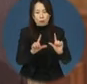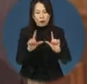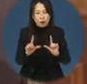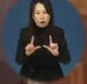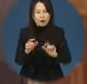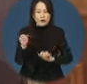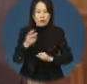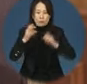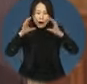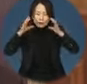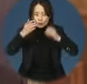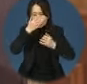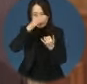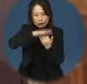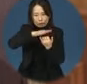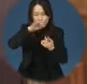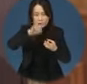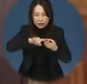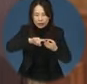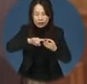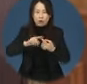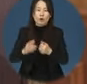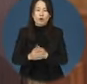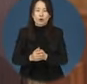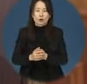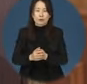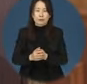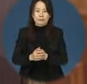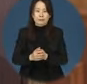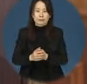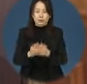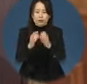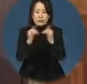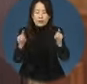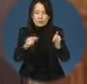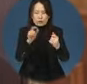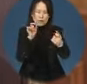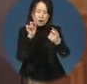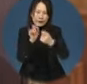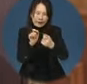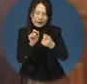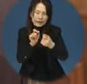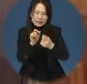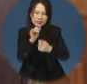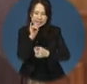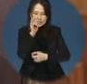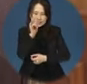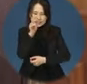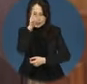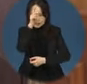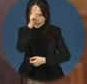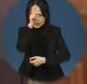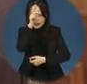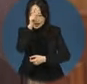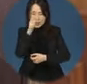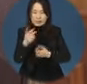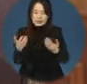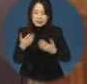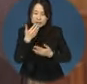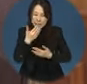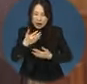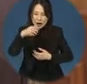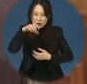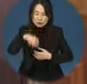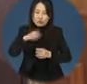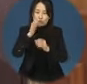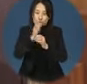또 아동 청소년에 대한 거라든지 준 분들하고 굉장히 밀 접선이 있는 경찰의 영역 중의 하나를 1